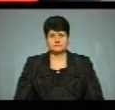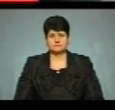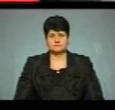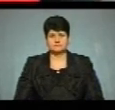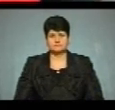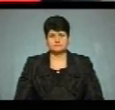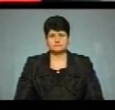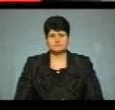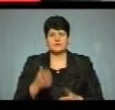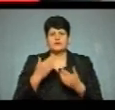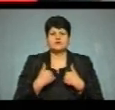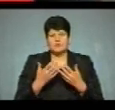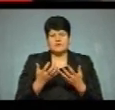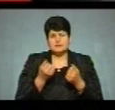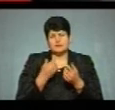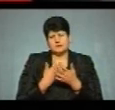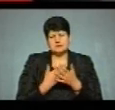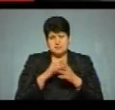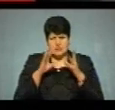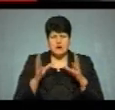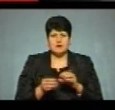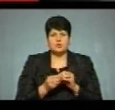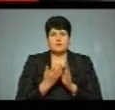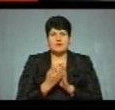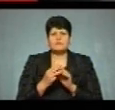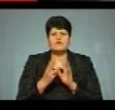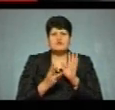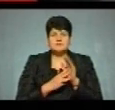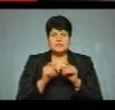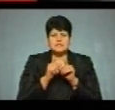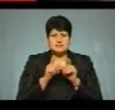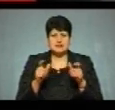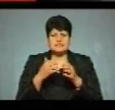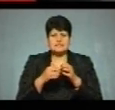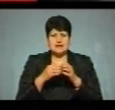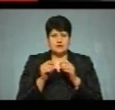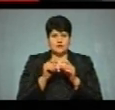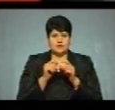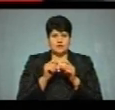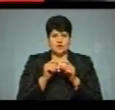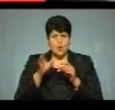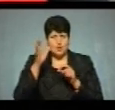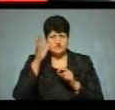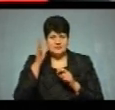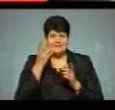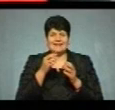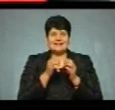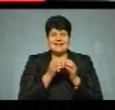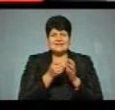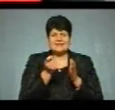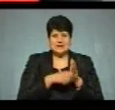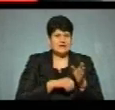Якщо ми візьмемо загалом, то маємо 18 закладів загально-середньої освіти, з яких 10